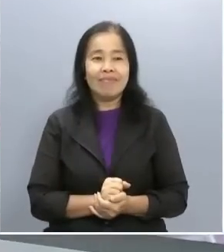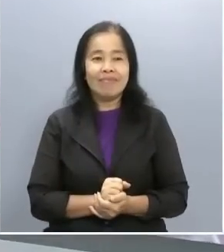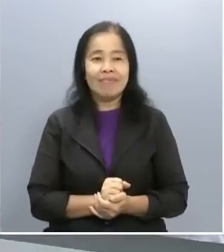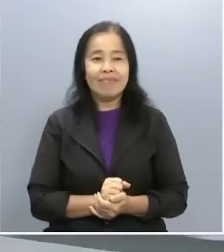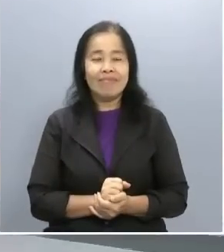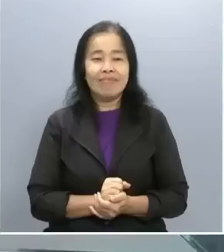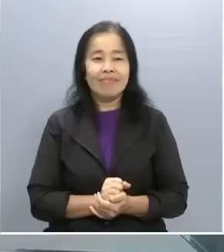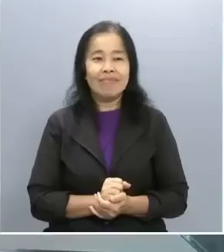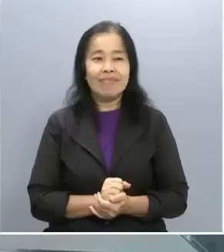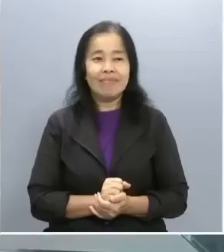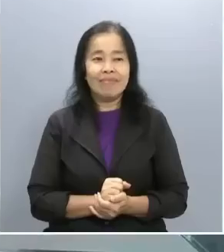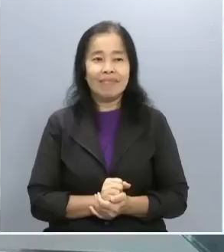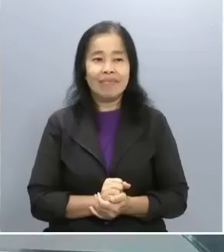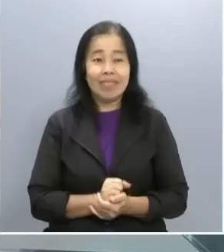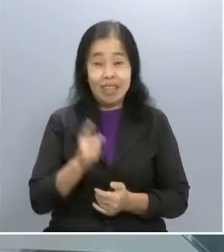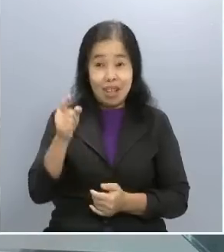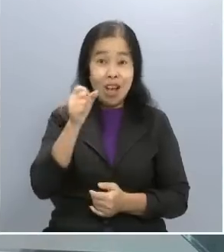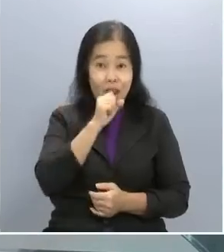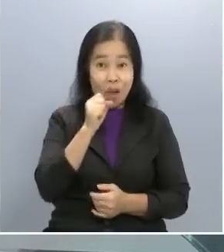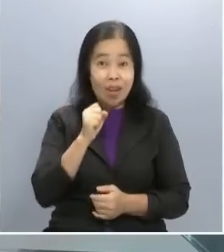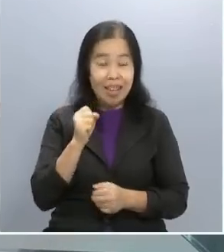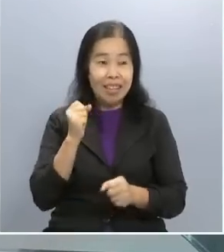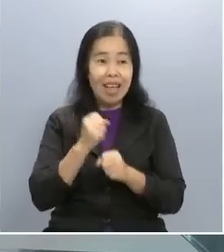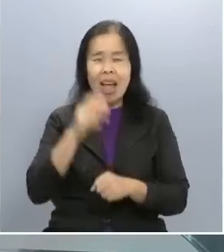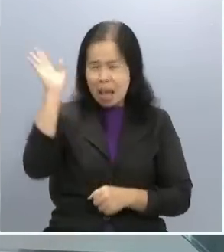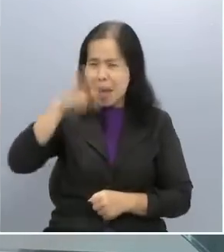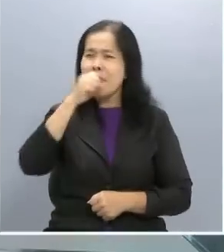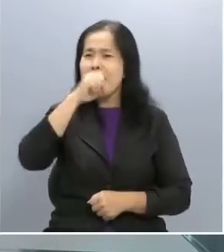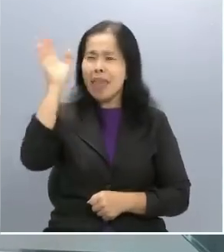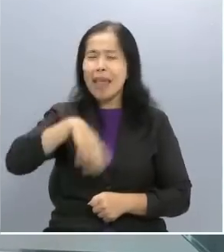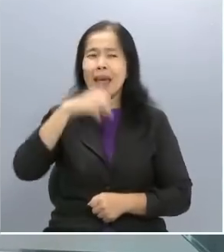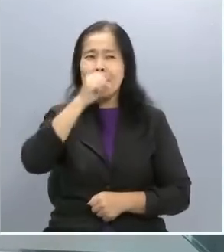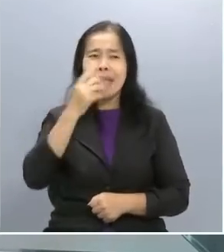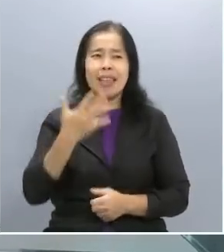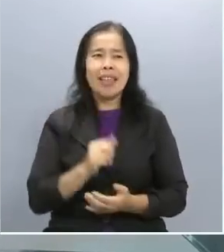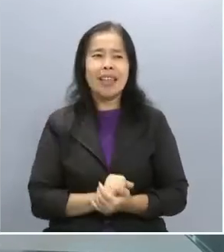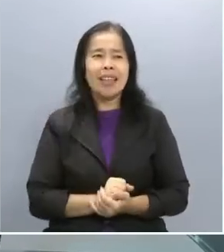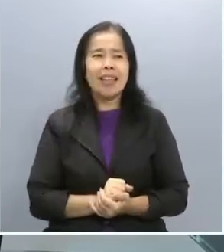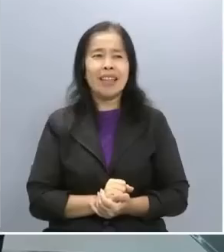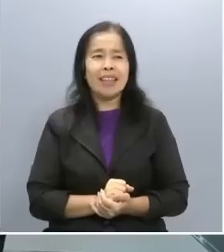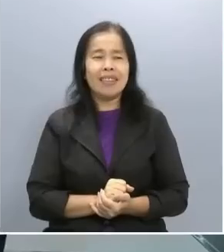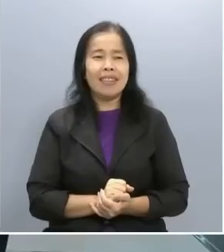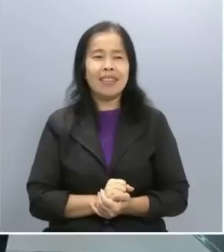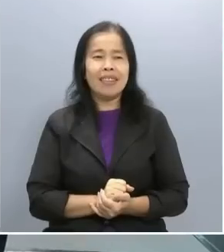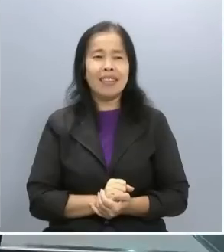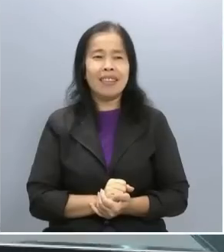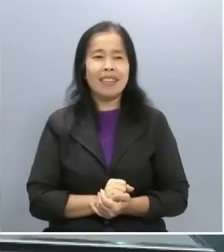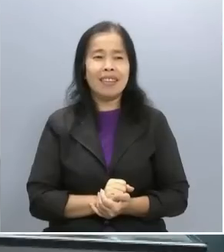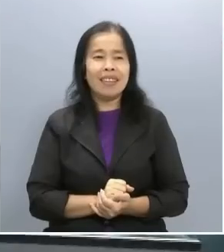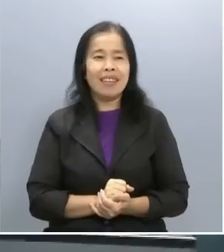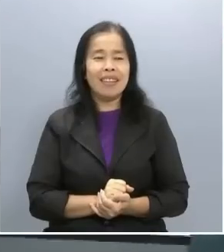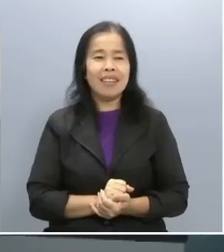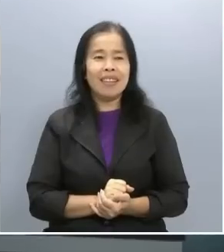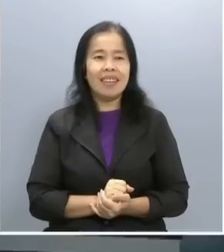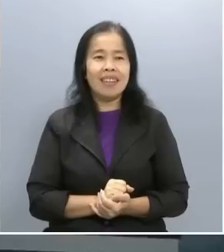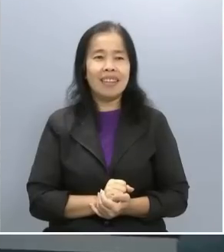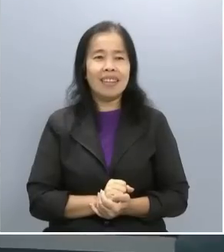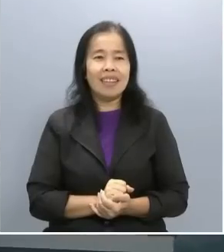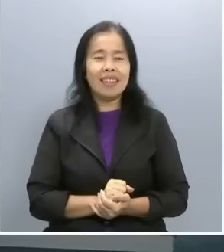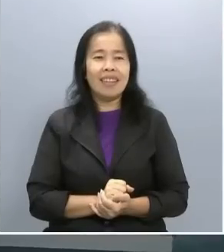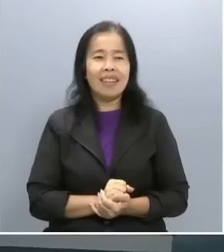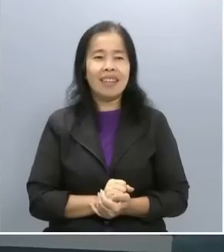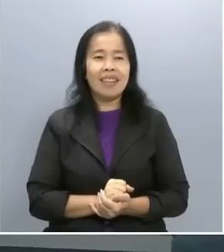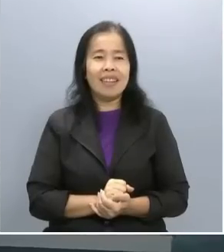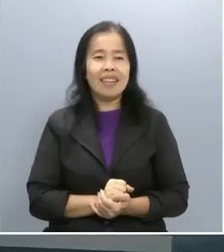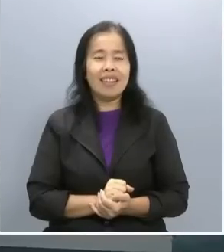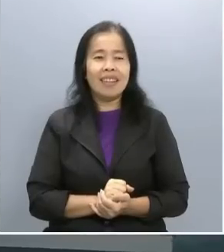่เดี๋ยวไว้ร้องนะแล้วคุณพิธาลองทำด่วน แพงมาสิไม่เห็นต้องกลัวอะไรเลยต๋อศักดิ์สิทธิ ์ต๋ออย่าทำให้ฟิวนะห้ามฟิวนะ